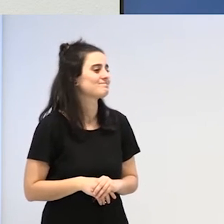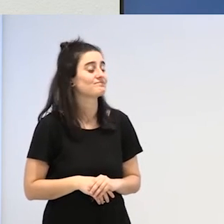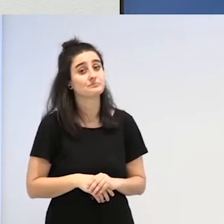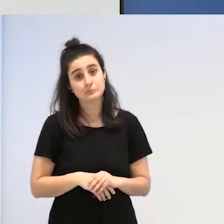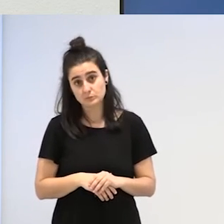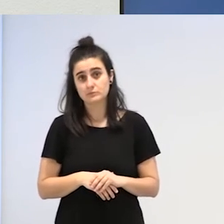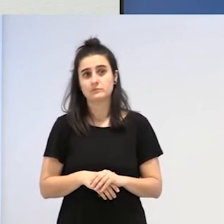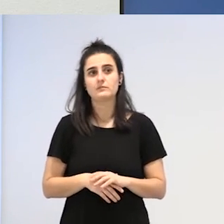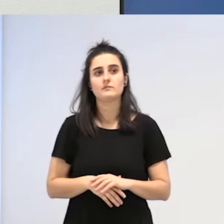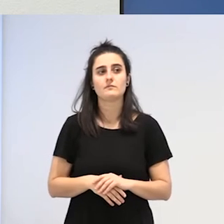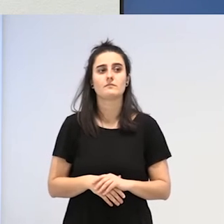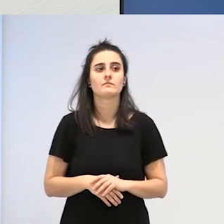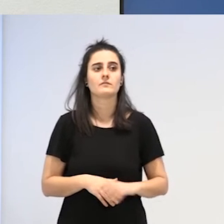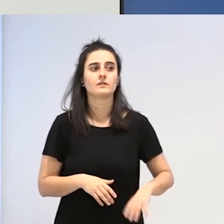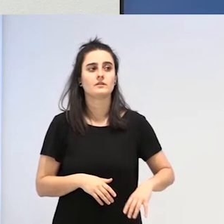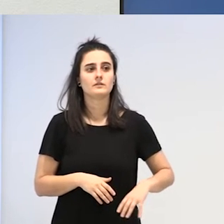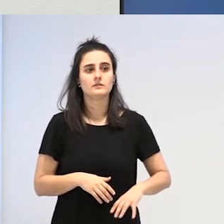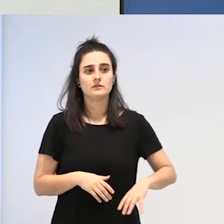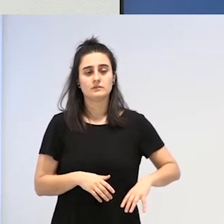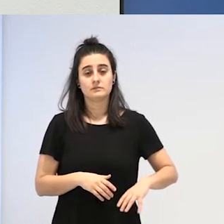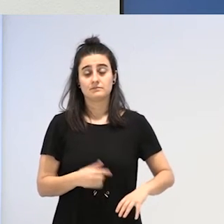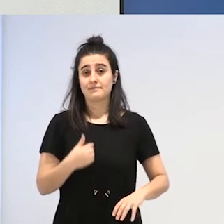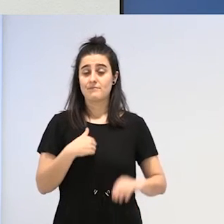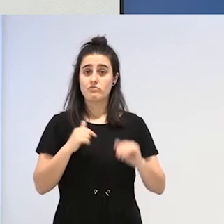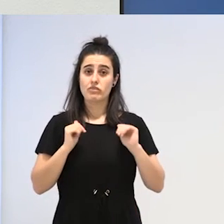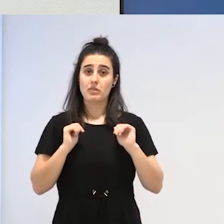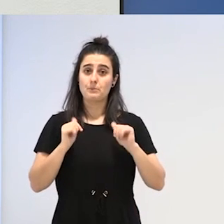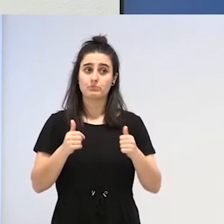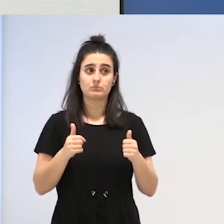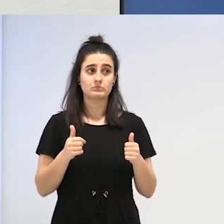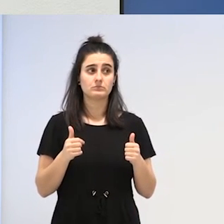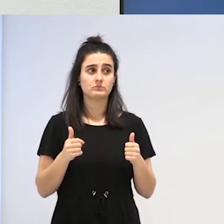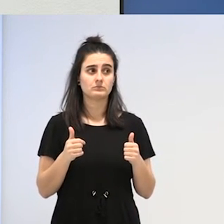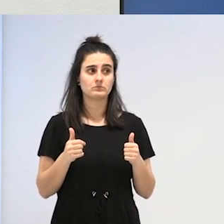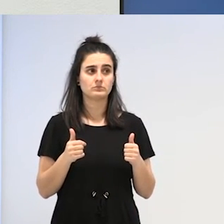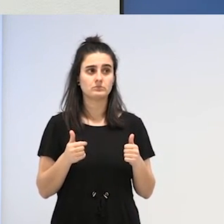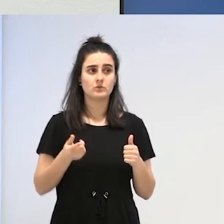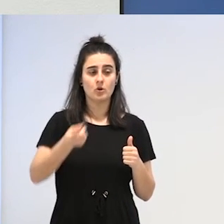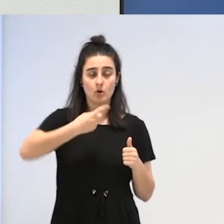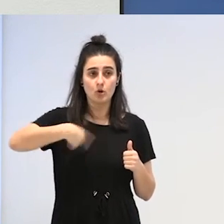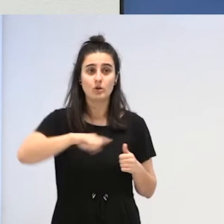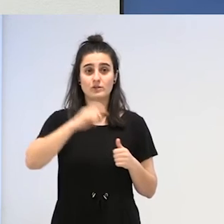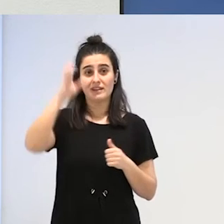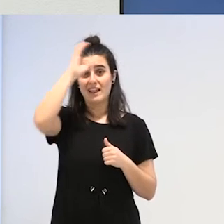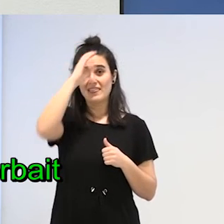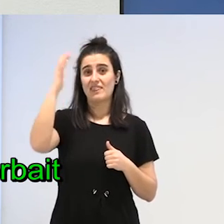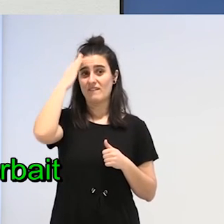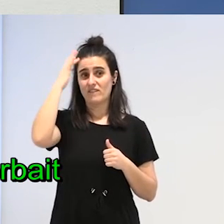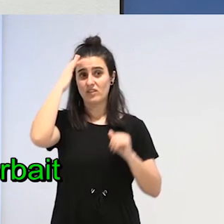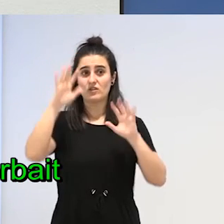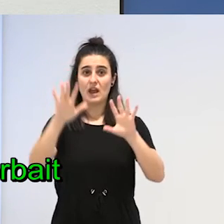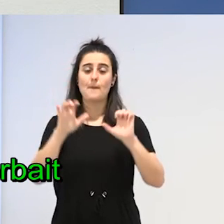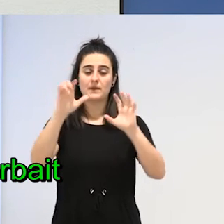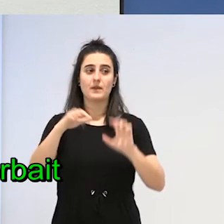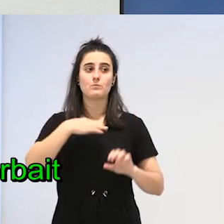Bueno, ba, hasiko naiz zer ikasi dezakegu zientzia fikziotik, eta gero